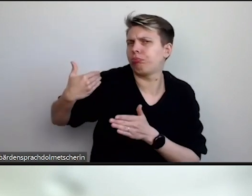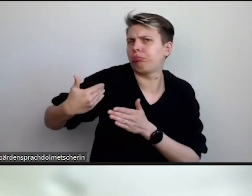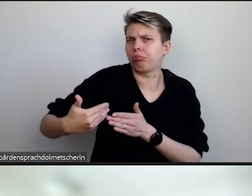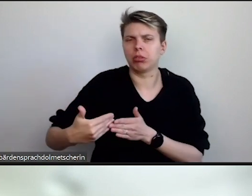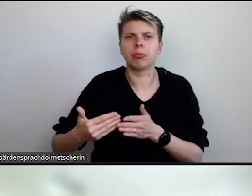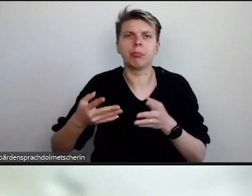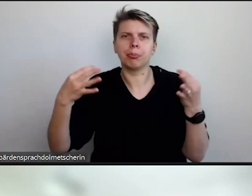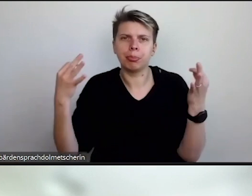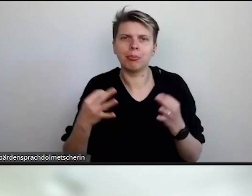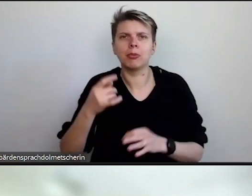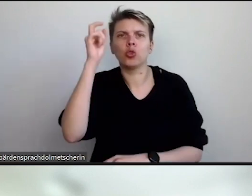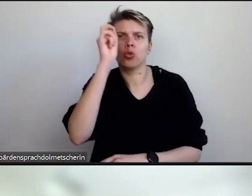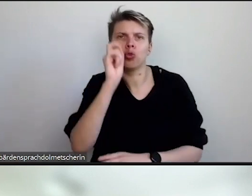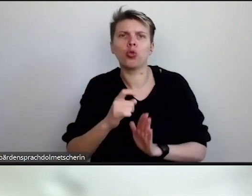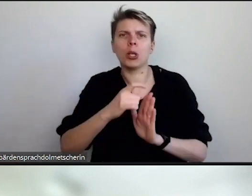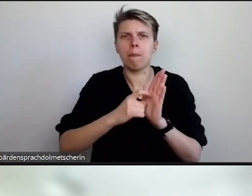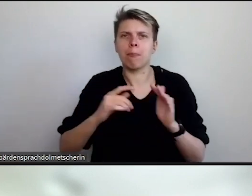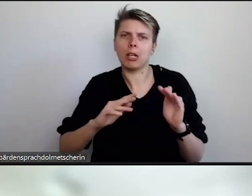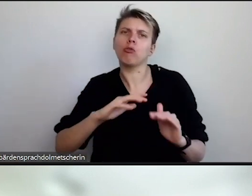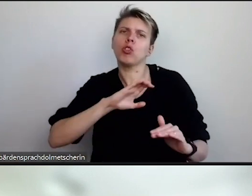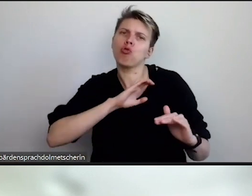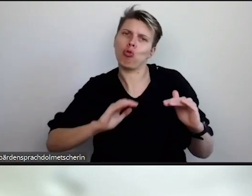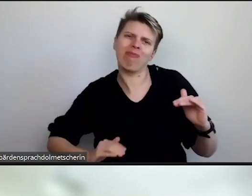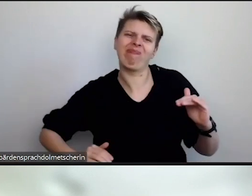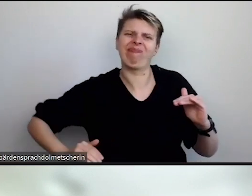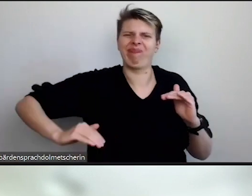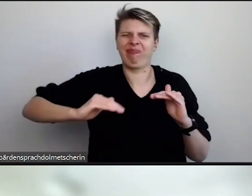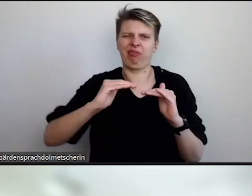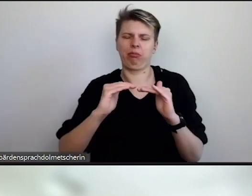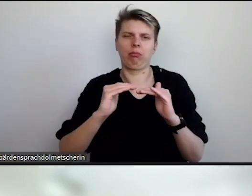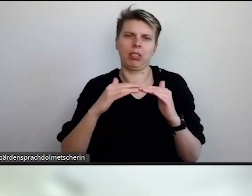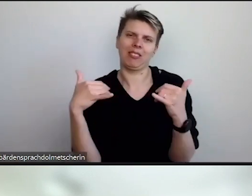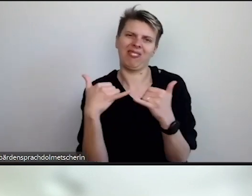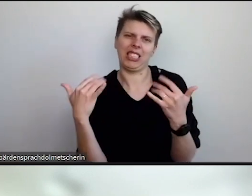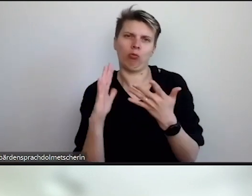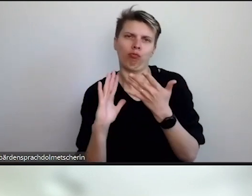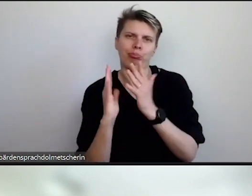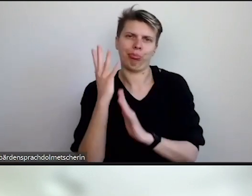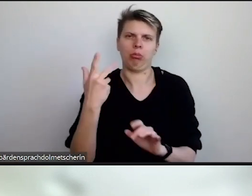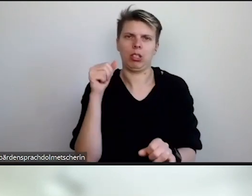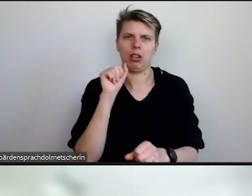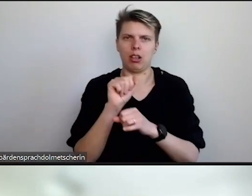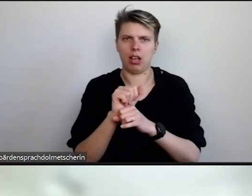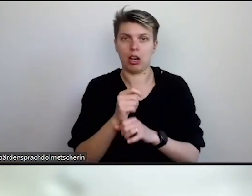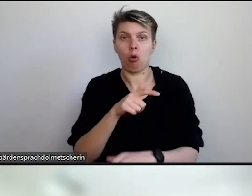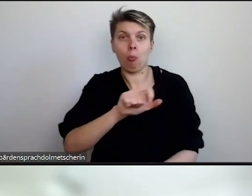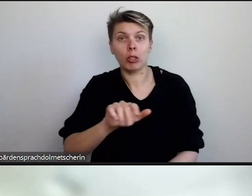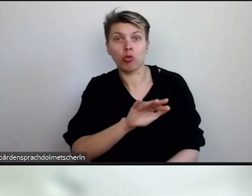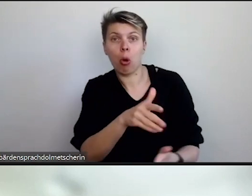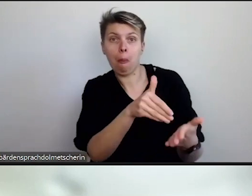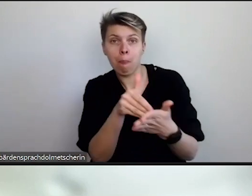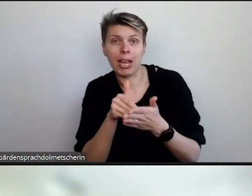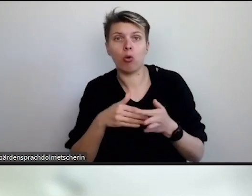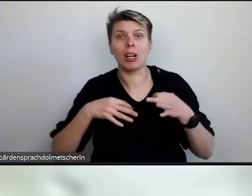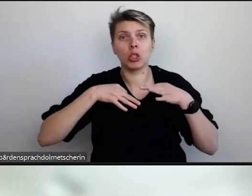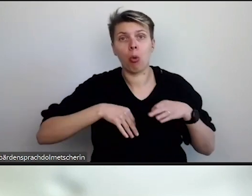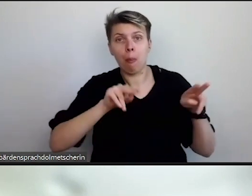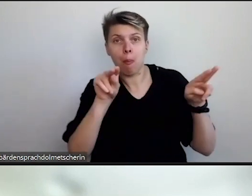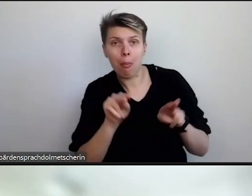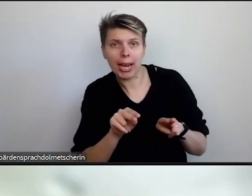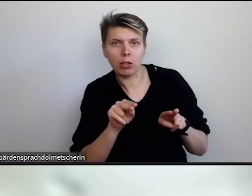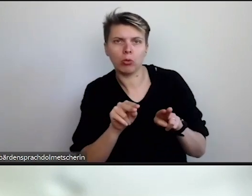chancengleiche Studienbedingungen für Studierende mit gesundheitlicher Beeinträchtigung, mit Behinderung herstellen kann.